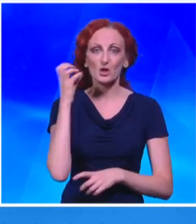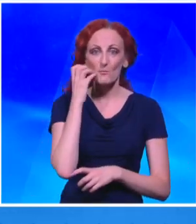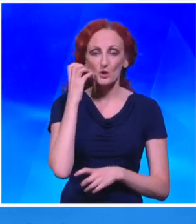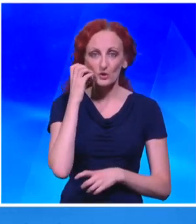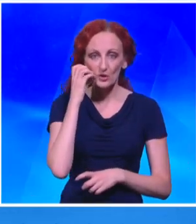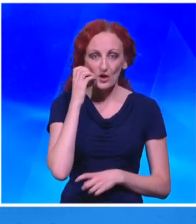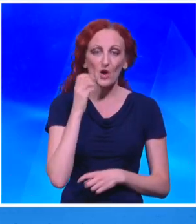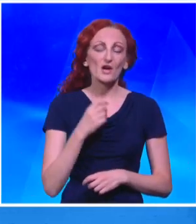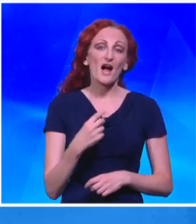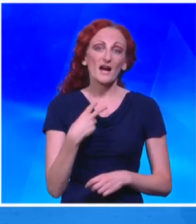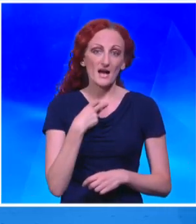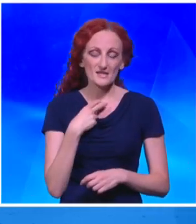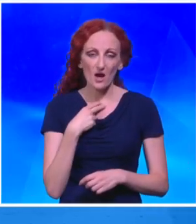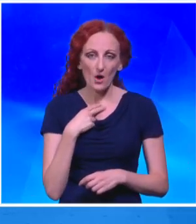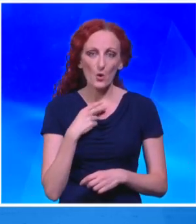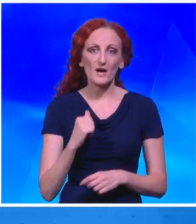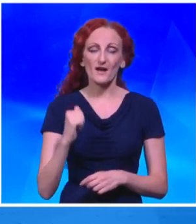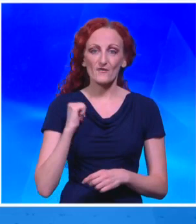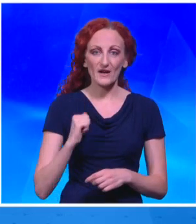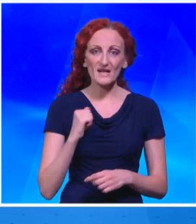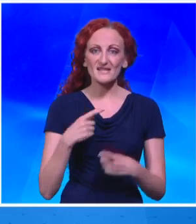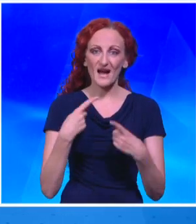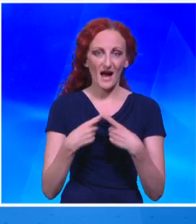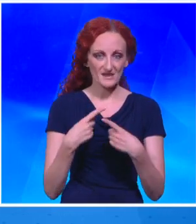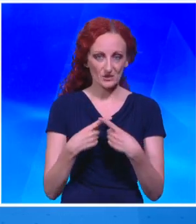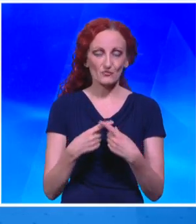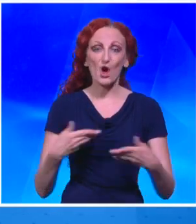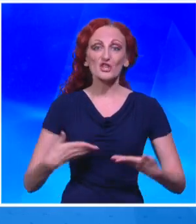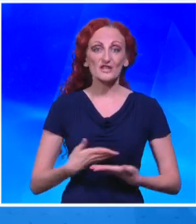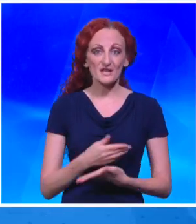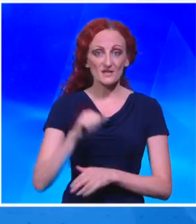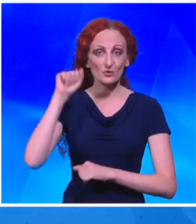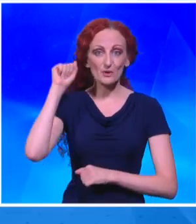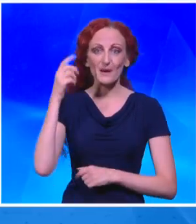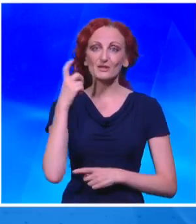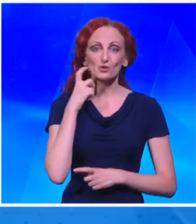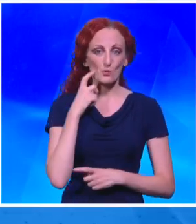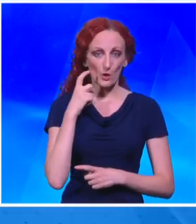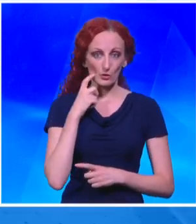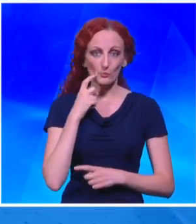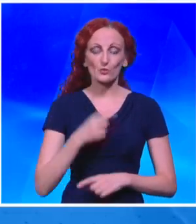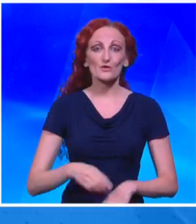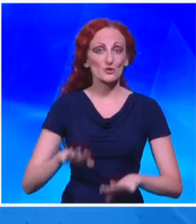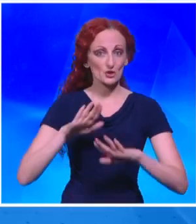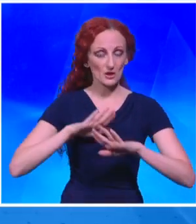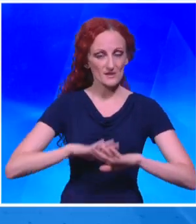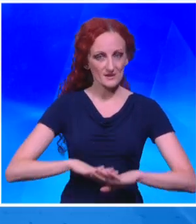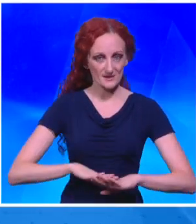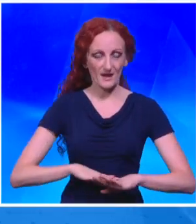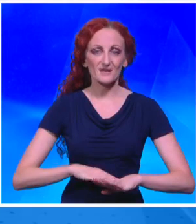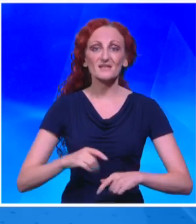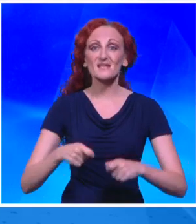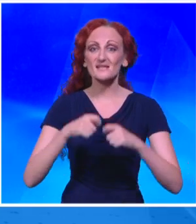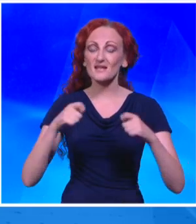на Казанлък, на Враца и на Хасково. Интересното е, че от партията на Бойко Борисов ще застанат и зад